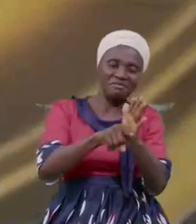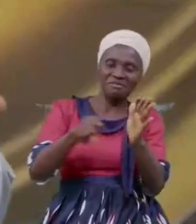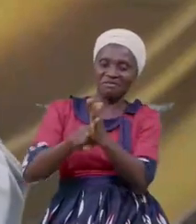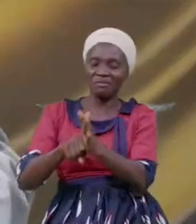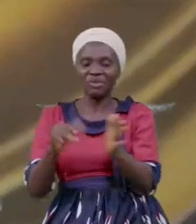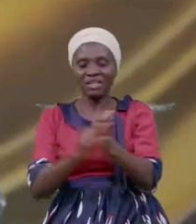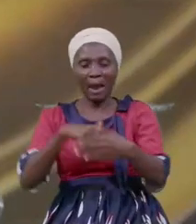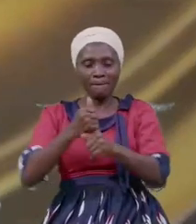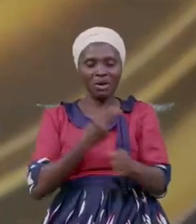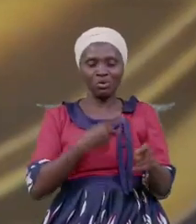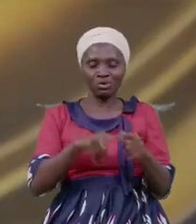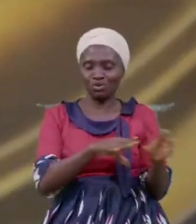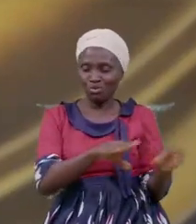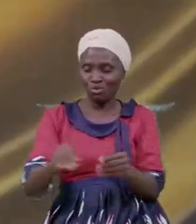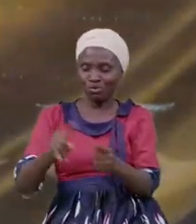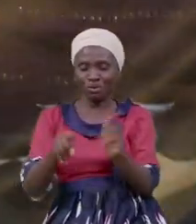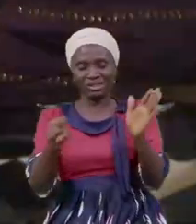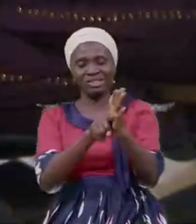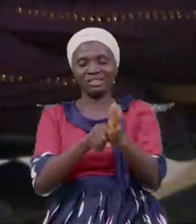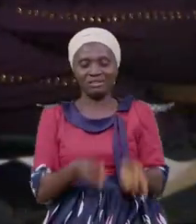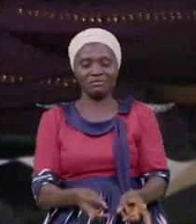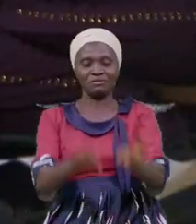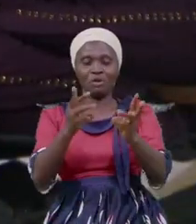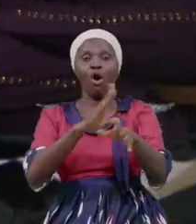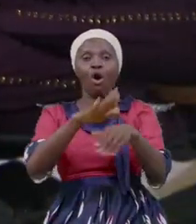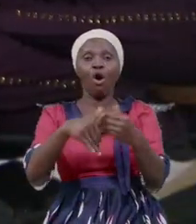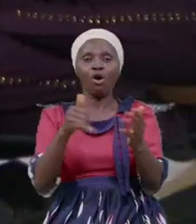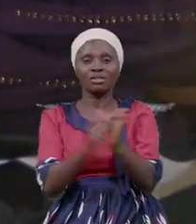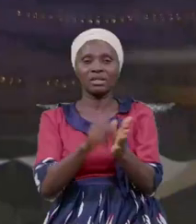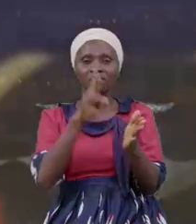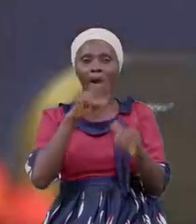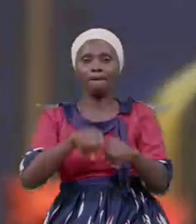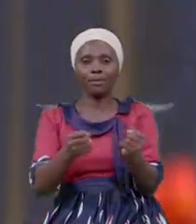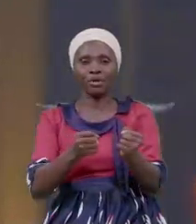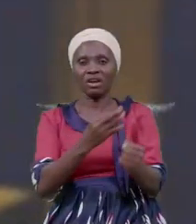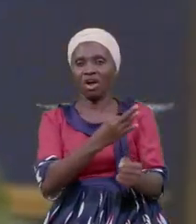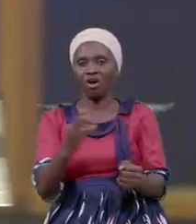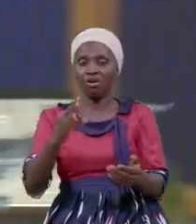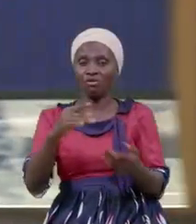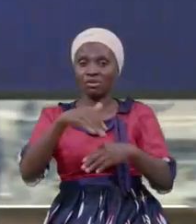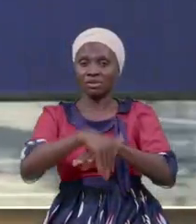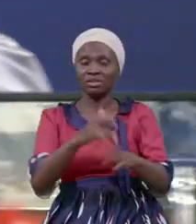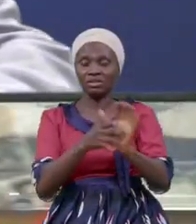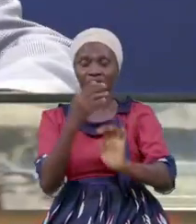J de ces précondition de ce préconditionn brisé ce soir question 3